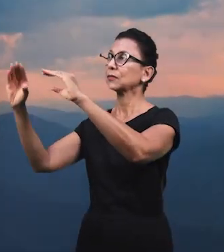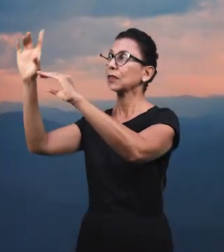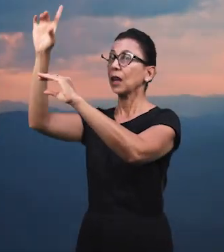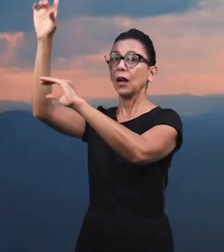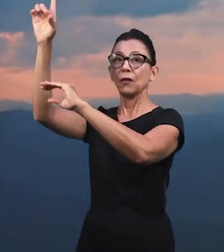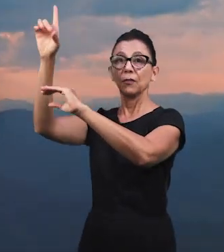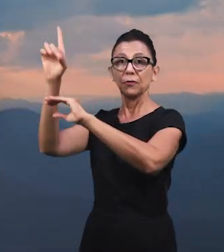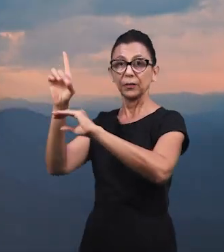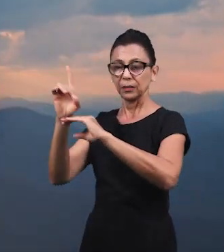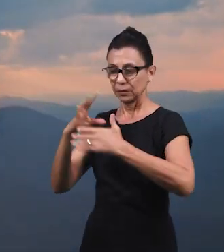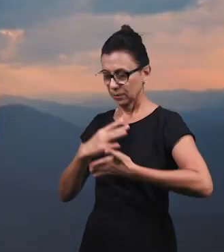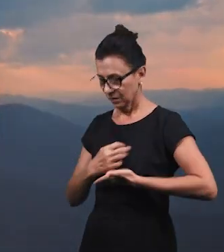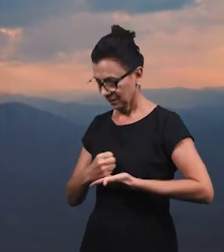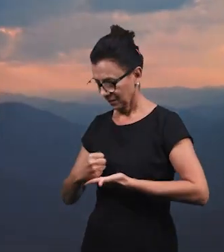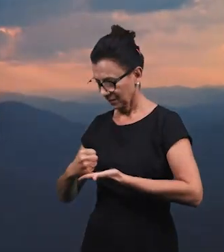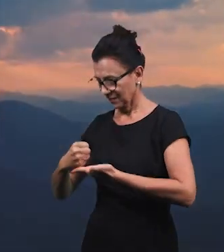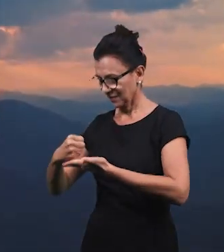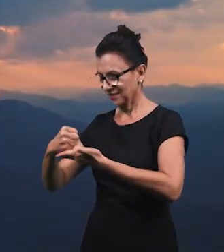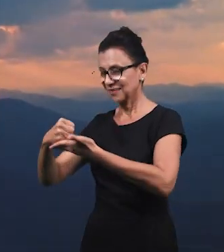за мною.